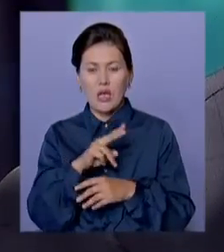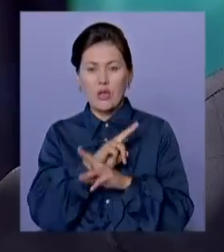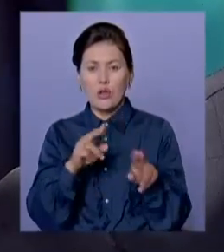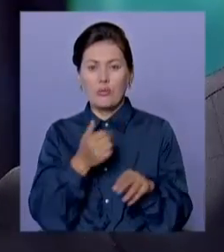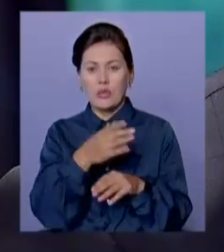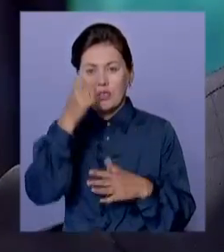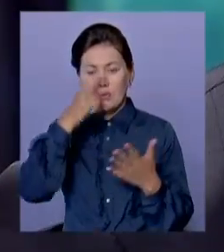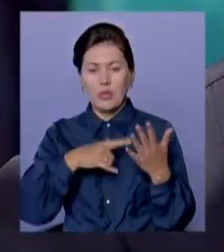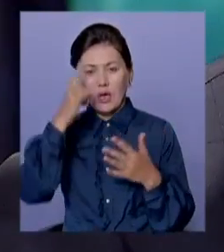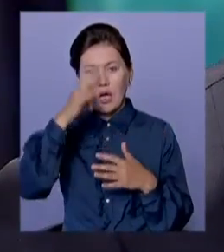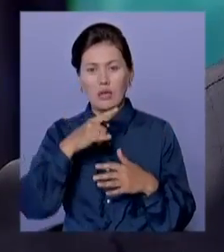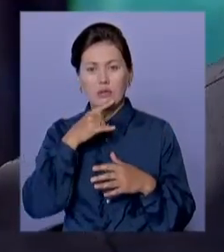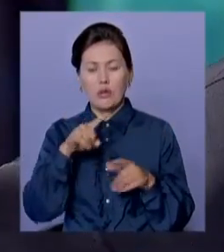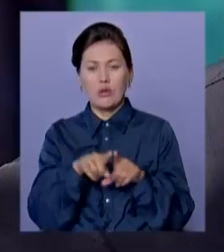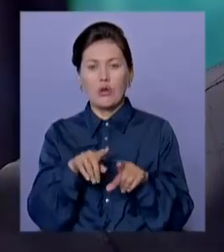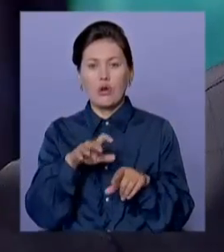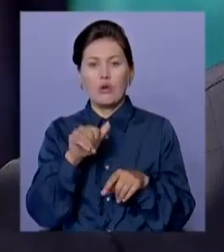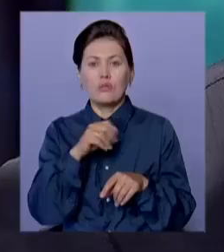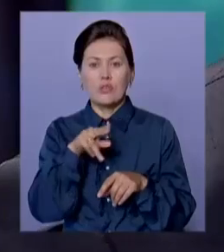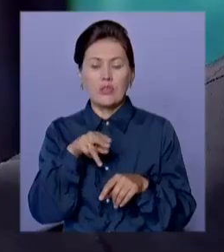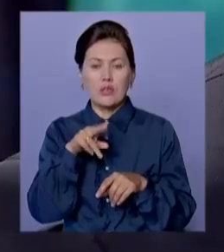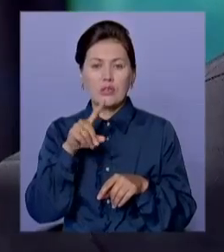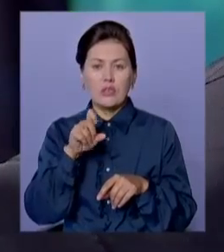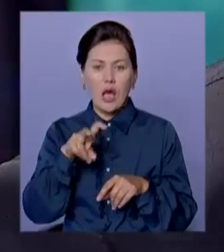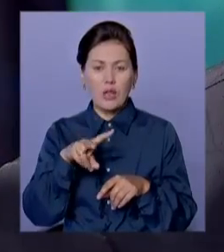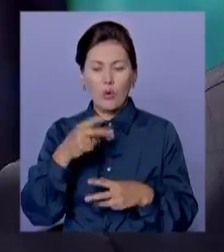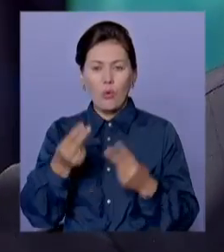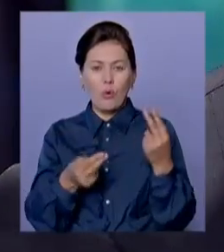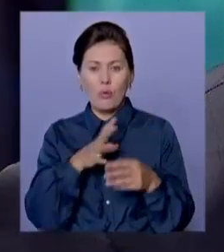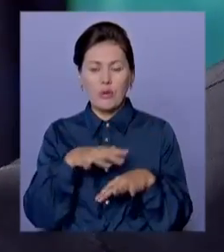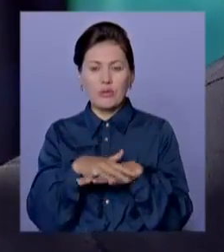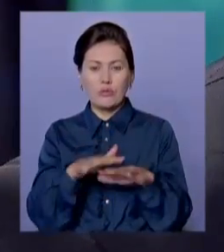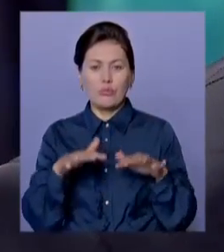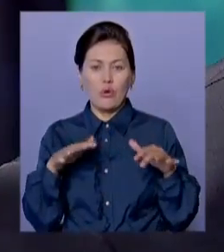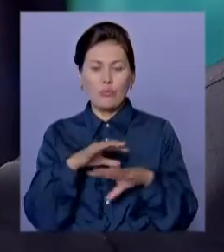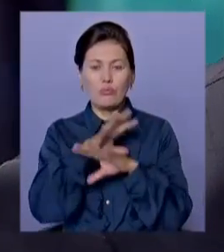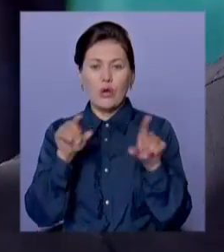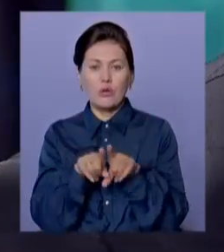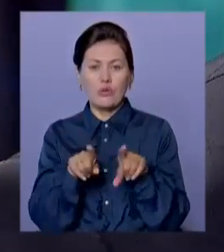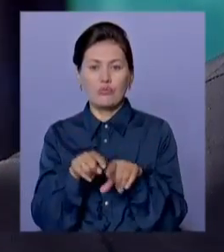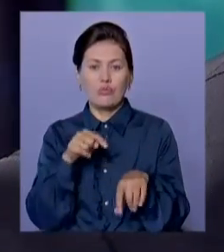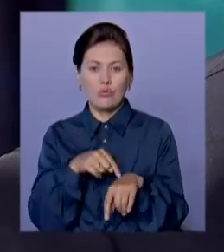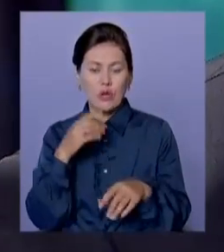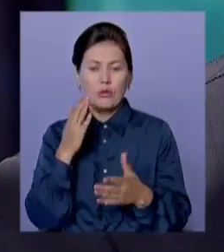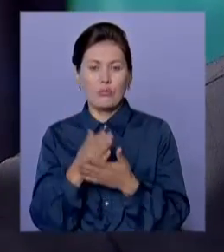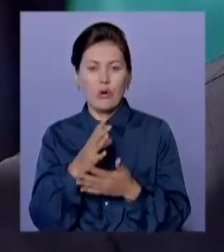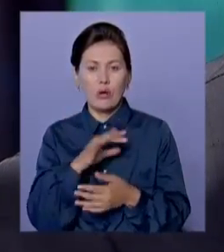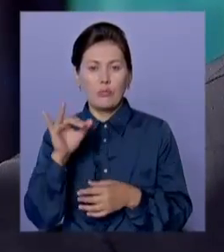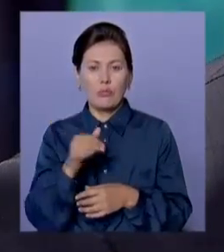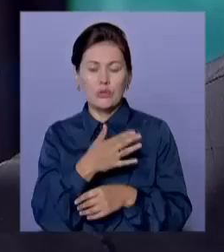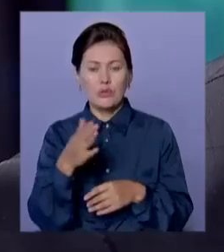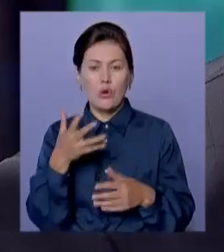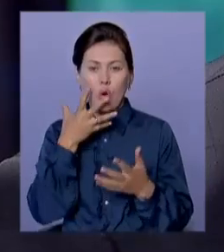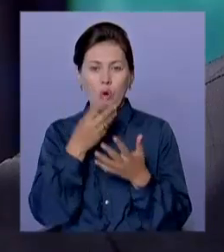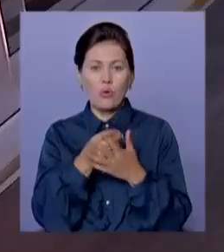сенбеді. Қазақтар футзал ойнай алмайды деген жанкүйерлер де барлықтарда сондай әсермен жүрді. Бірақ та біз